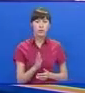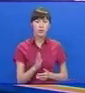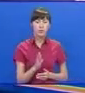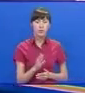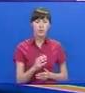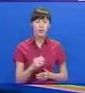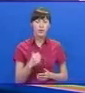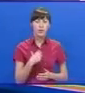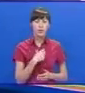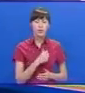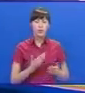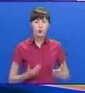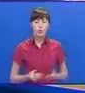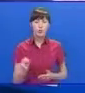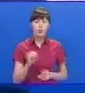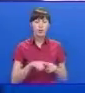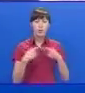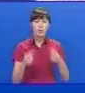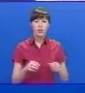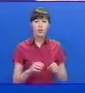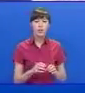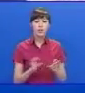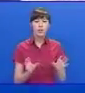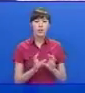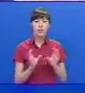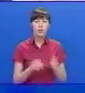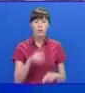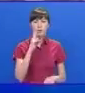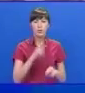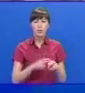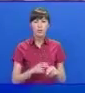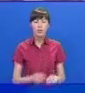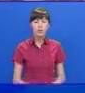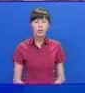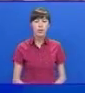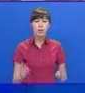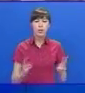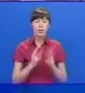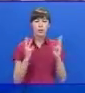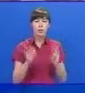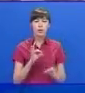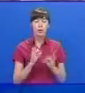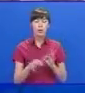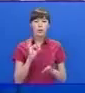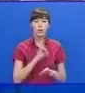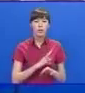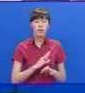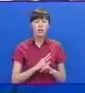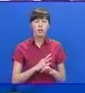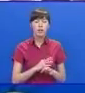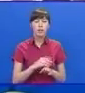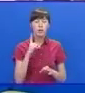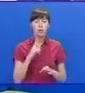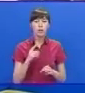өз өмірімен және өзгелерді де қорғайтынына сенімдіміз. Оттық, дұрыс пайдалансаң, әжетіңе жарайды.